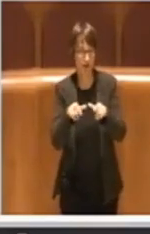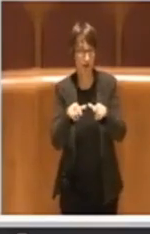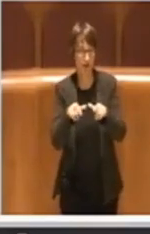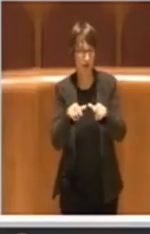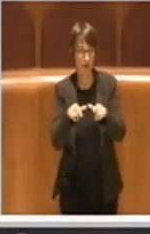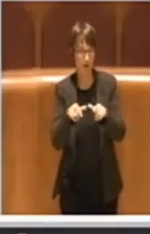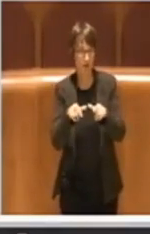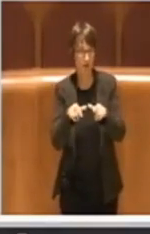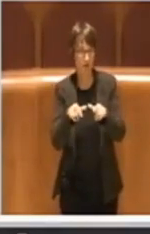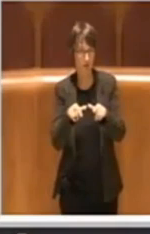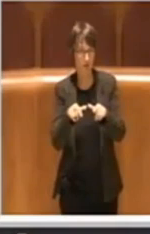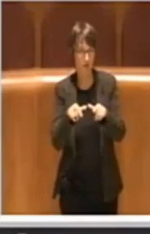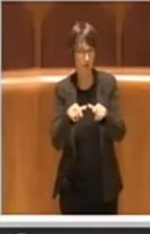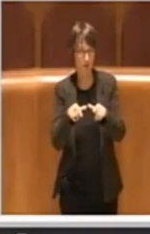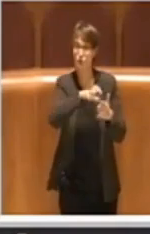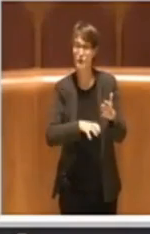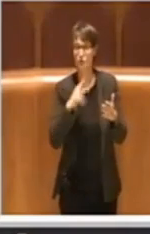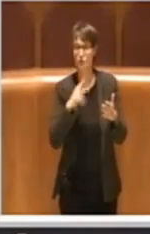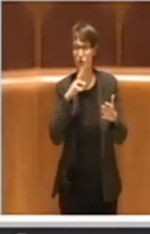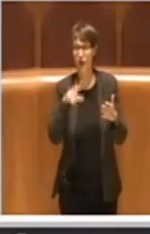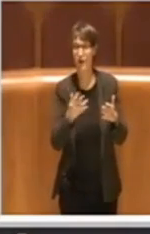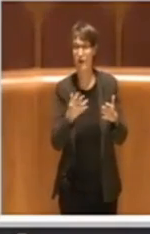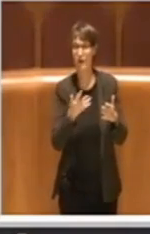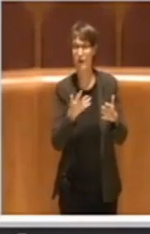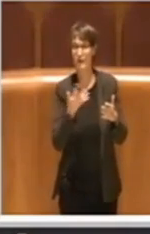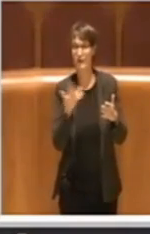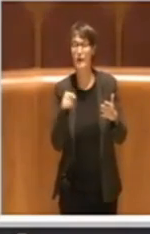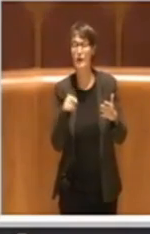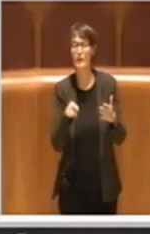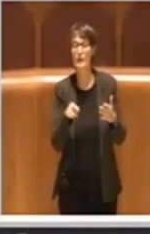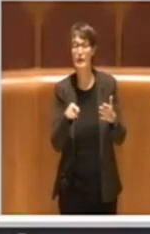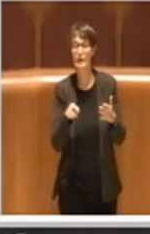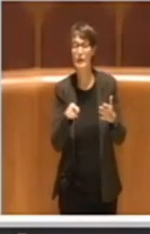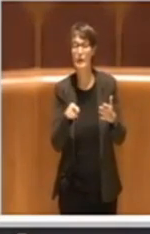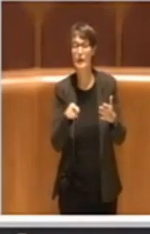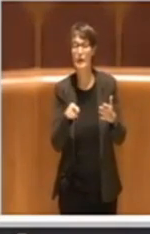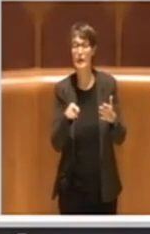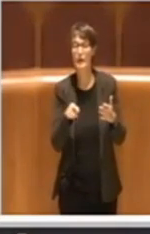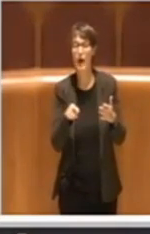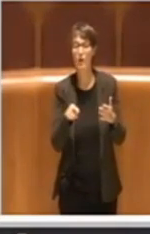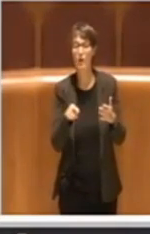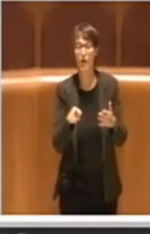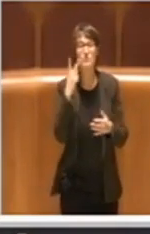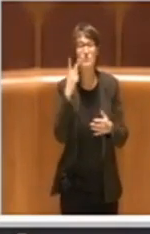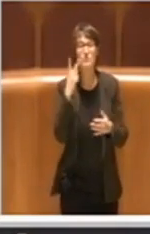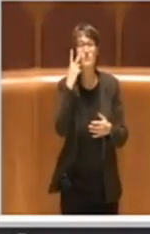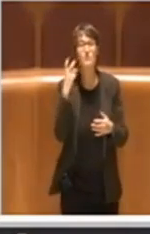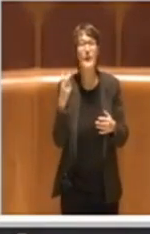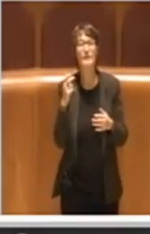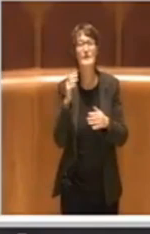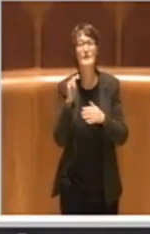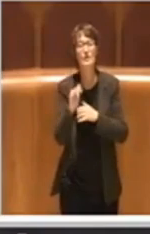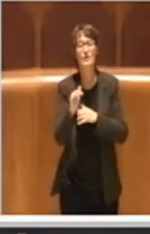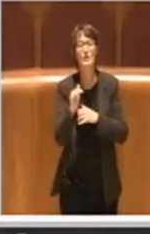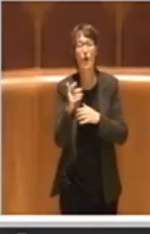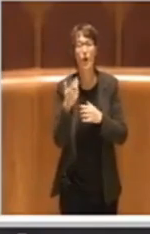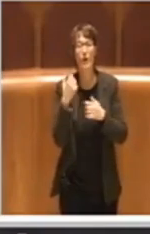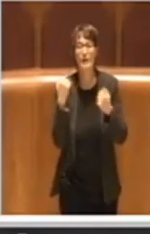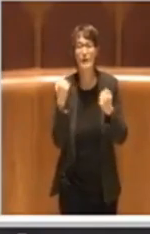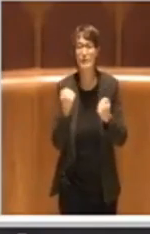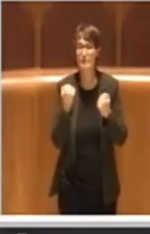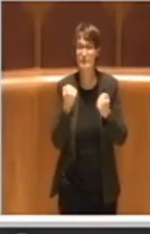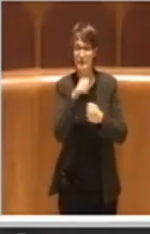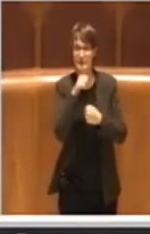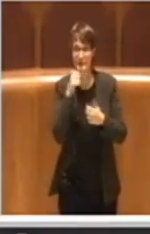quello che saranno le loro le loro previsioni di azioni future e che riguarda